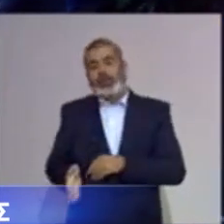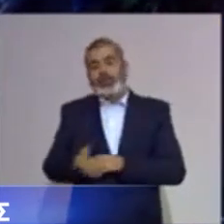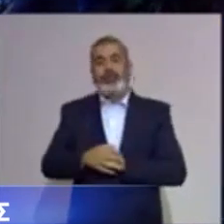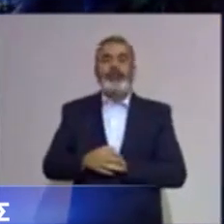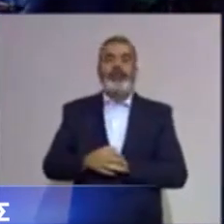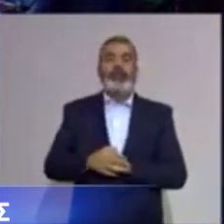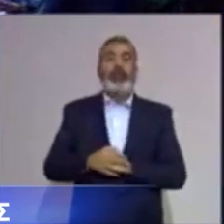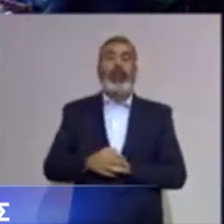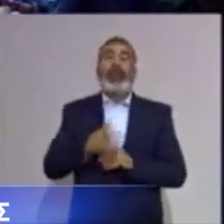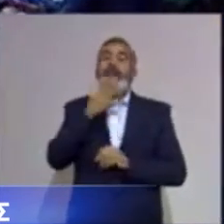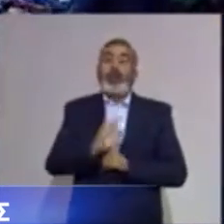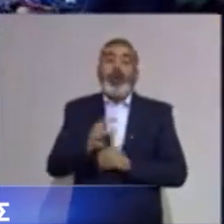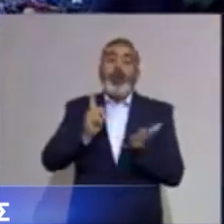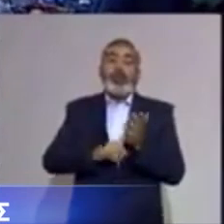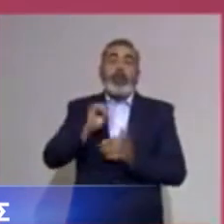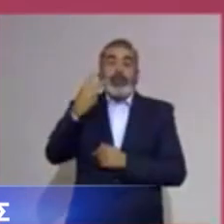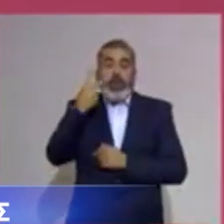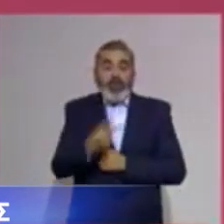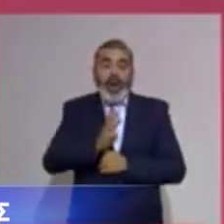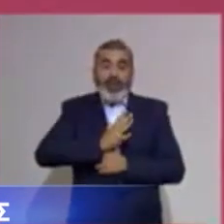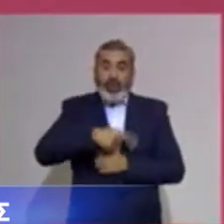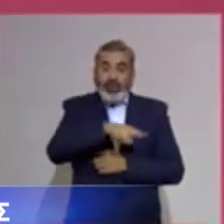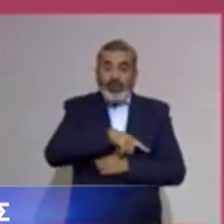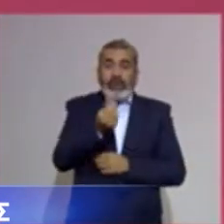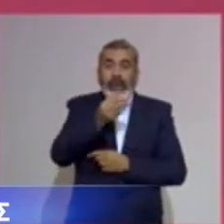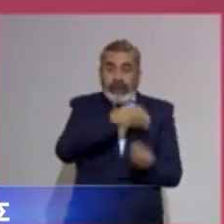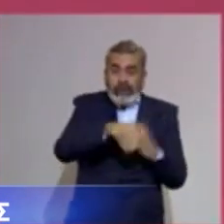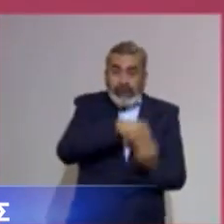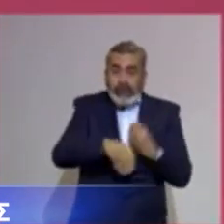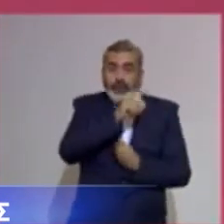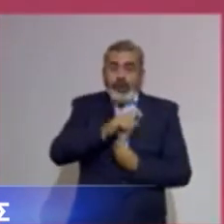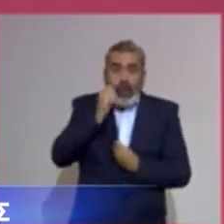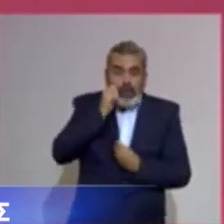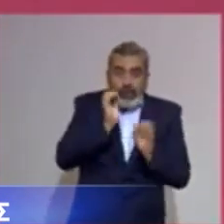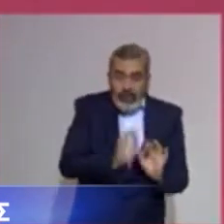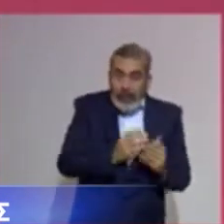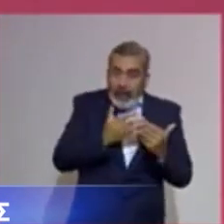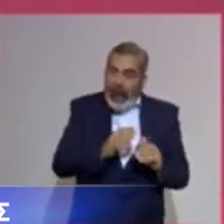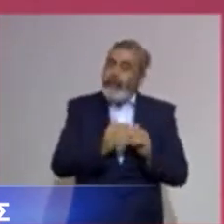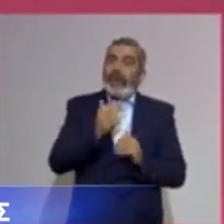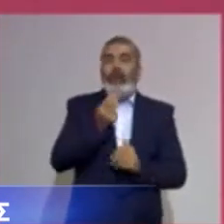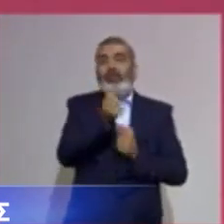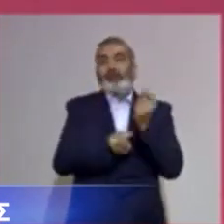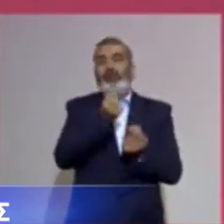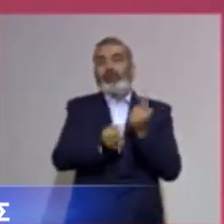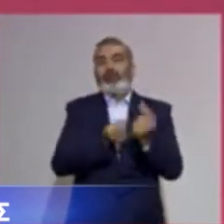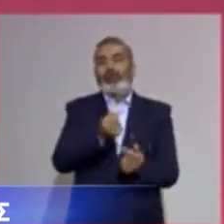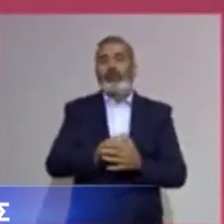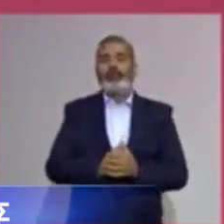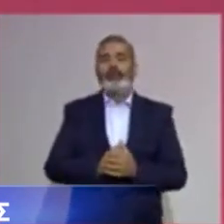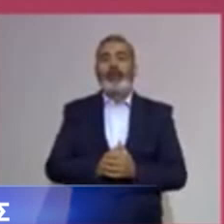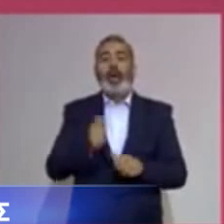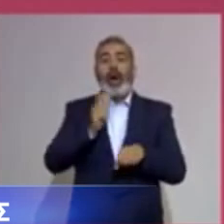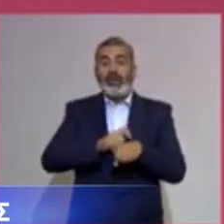δαπάνες διαβίωσης. Τέλος, στο εγκυοδοτικό σχήμα του Ηρακλή, οι εγγυήσεις